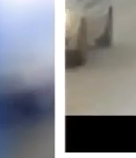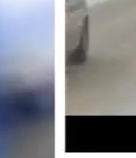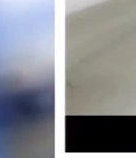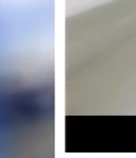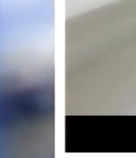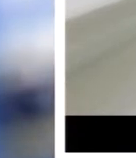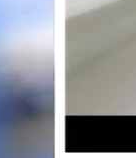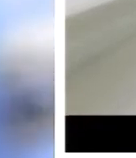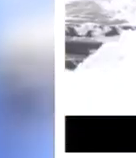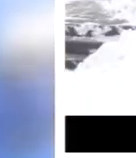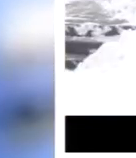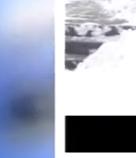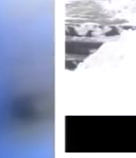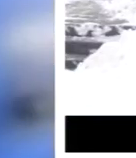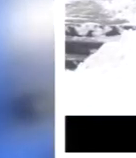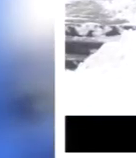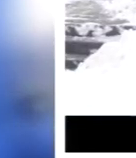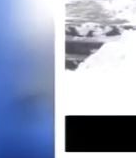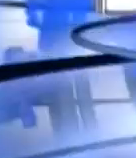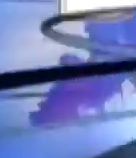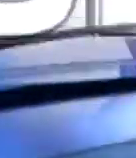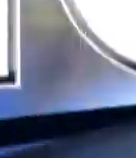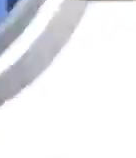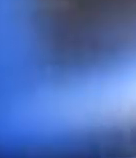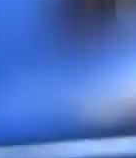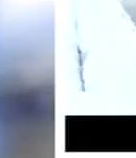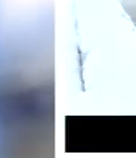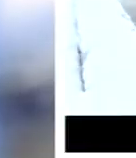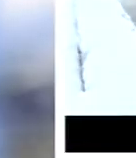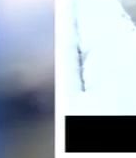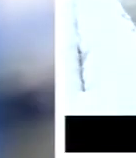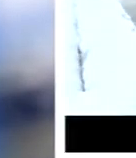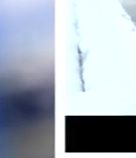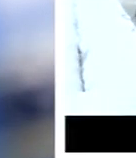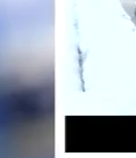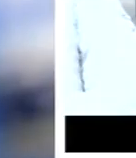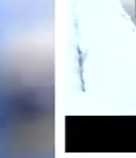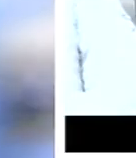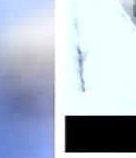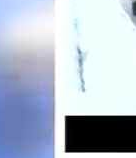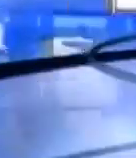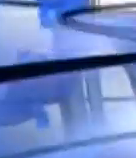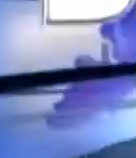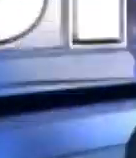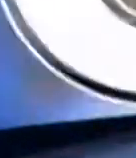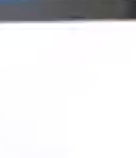Комунальники Тернопільщини ліквідували наслідки снігопадів. В області зросла кількість хворих на